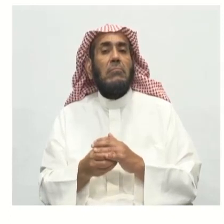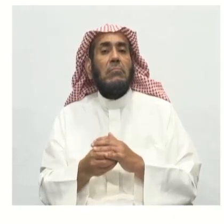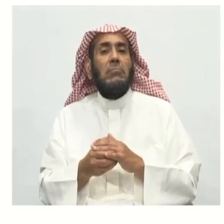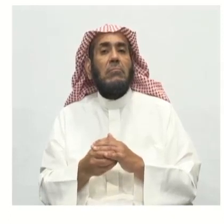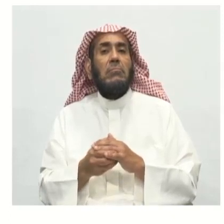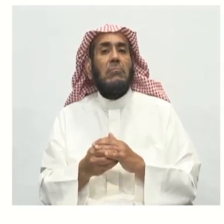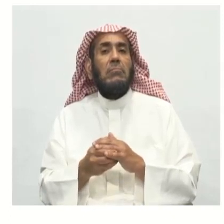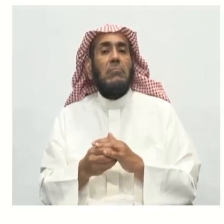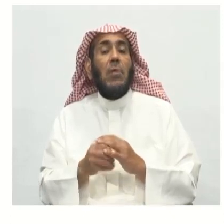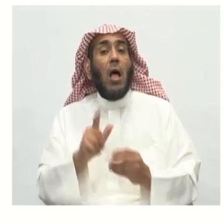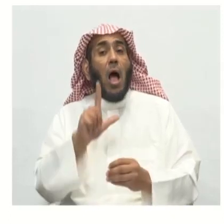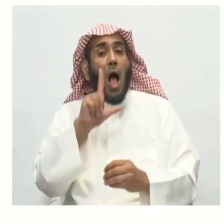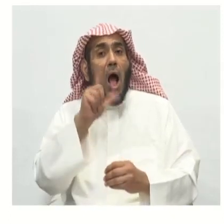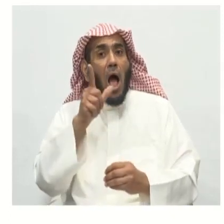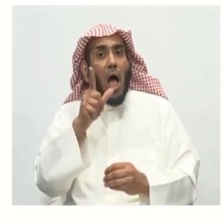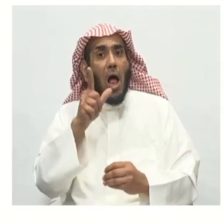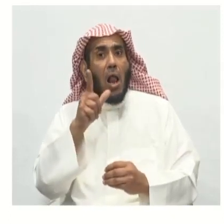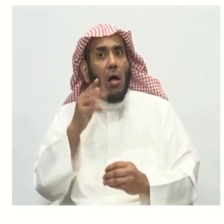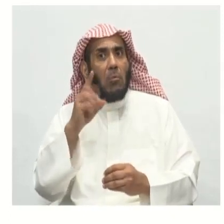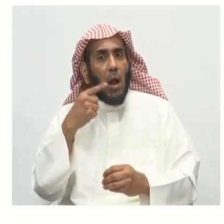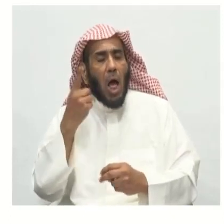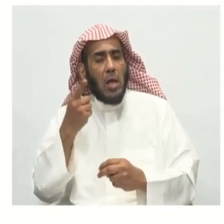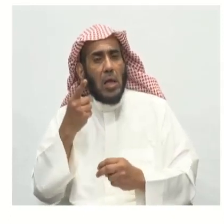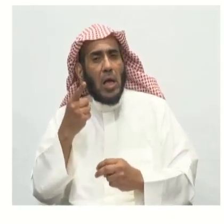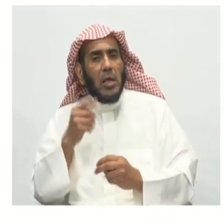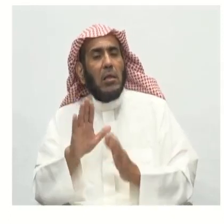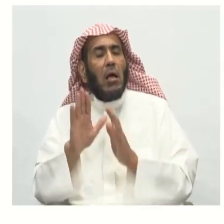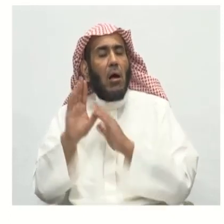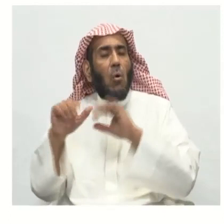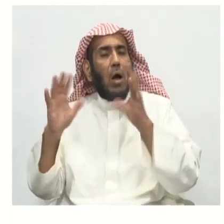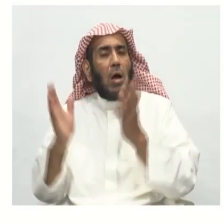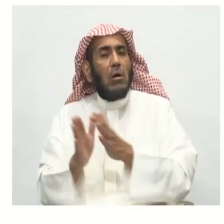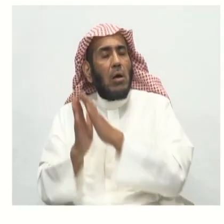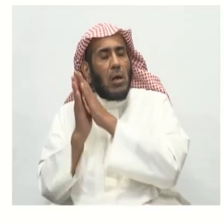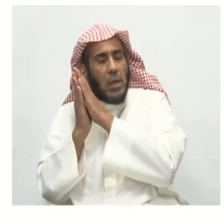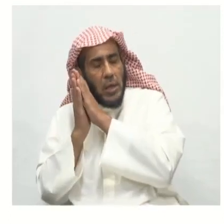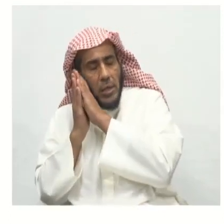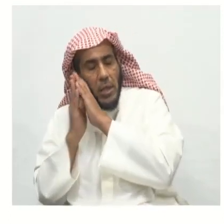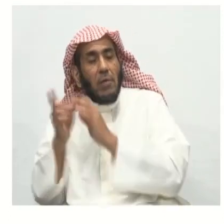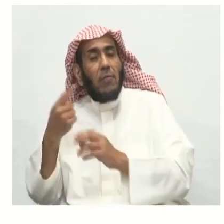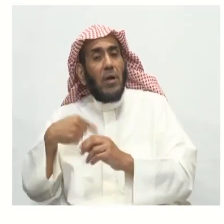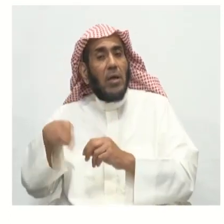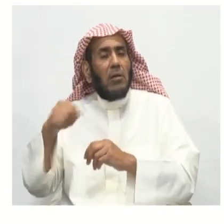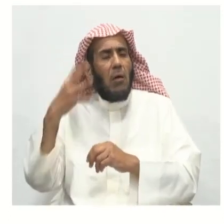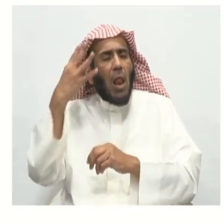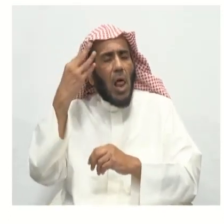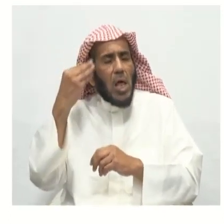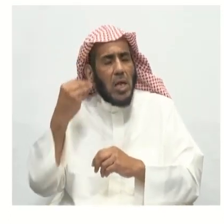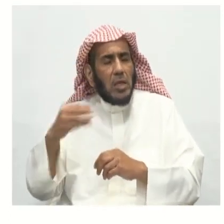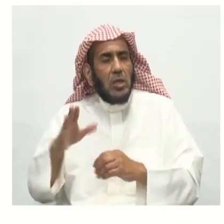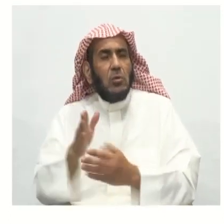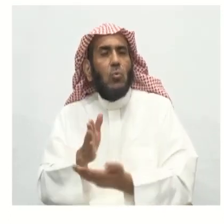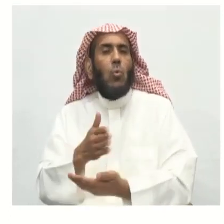السفر قال ارايت اذ اوينا الى الصخره فاني نسيت